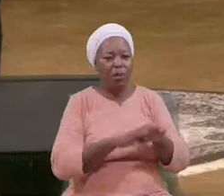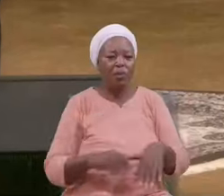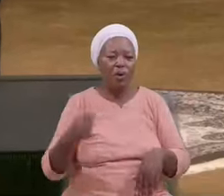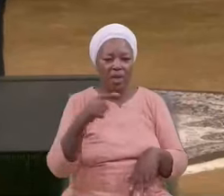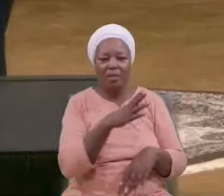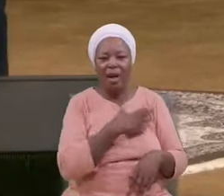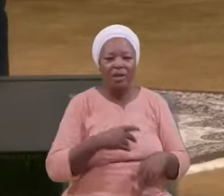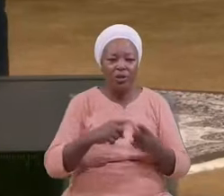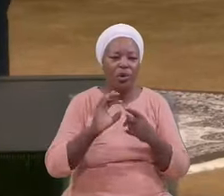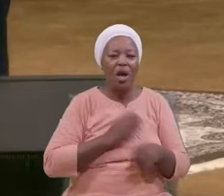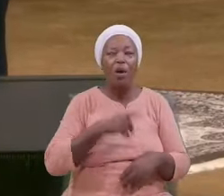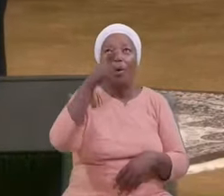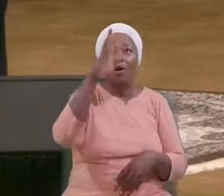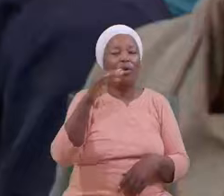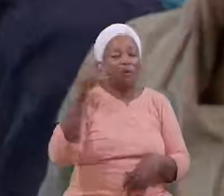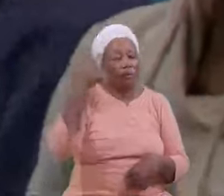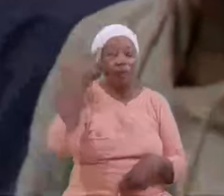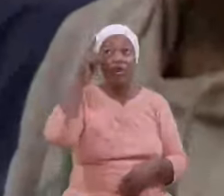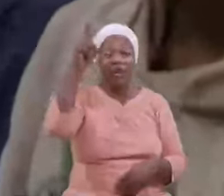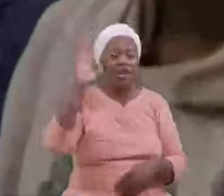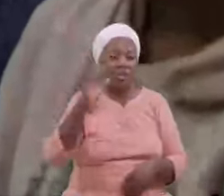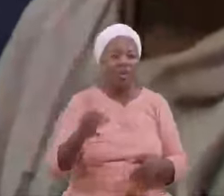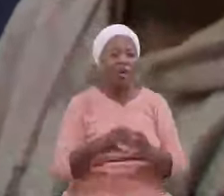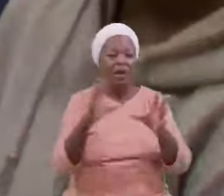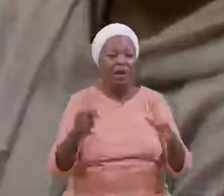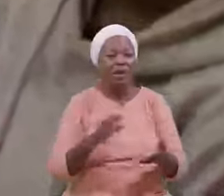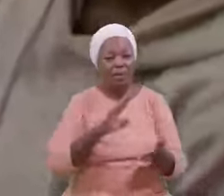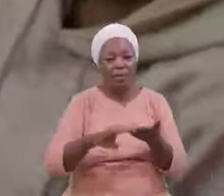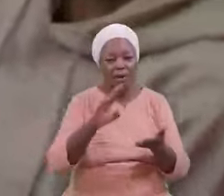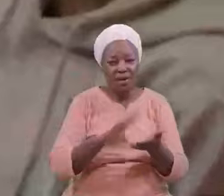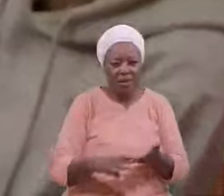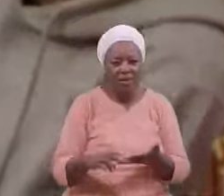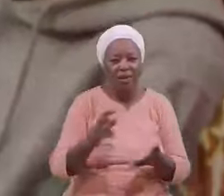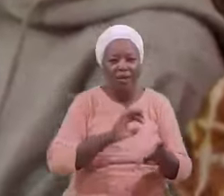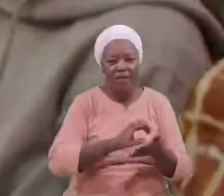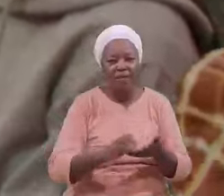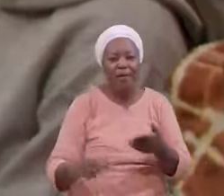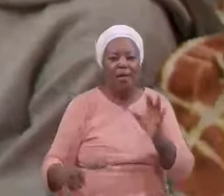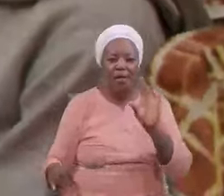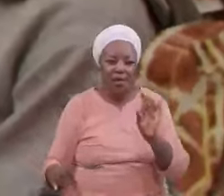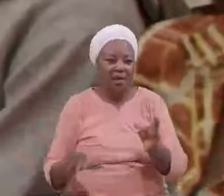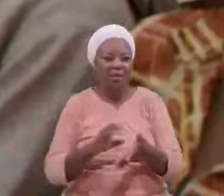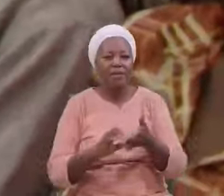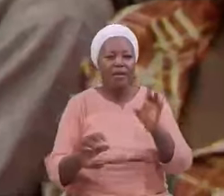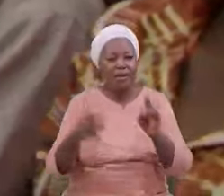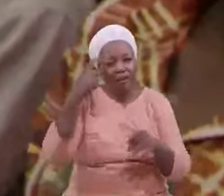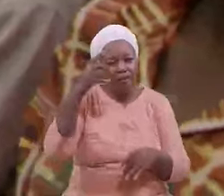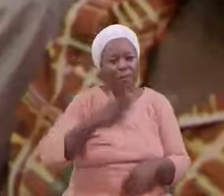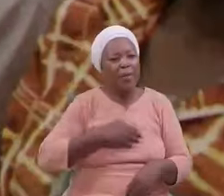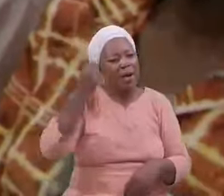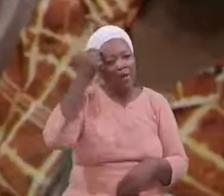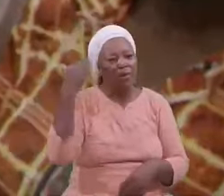Dieu, qui ne se lasse pas de pardonner. Numéro 8. 8 dit, car mes pensées ne sont pas vos